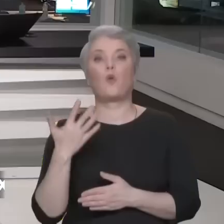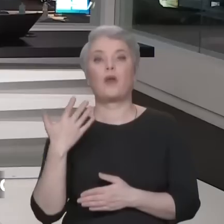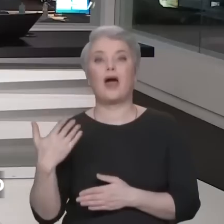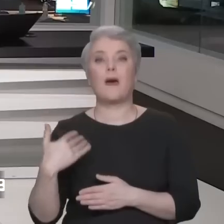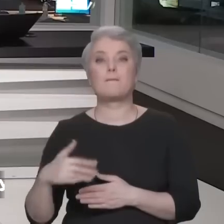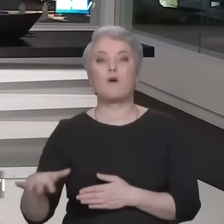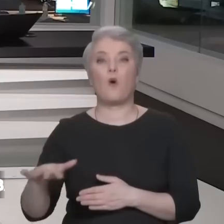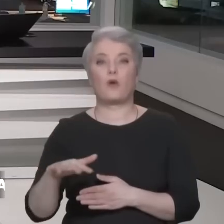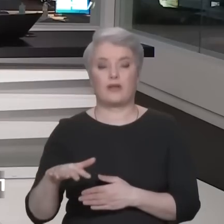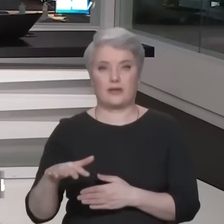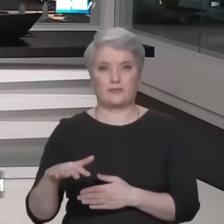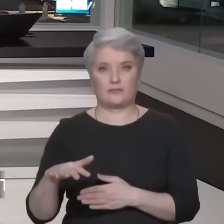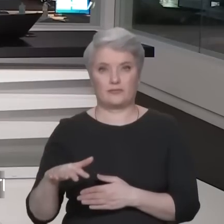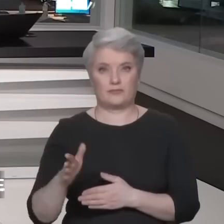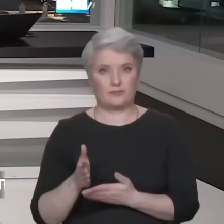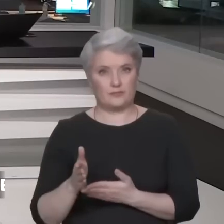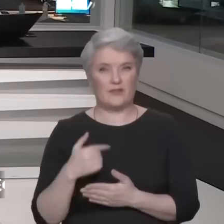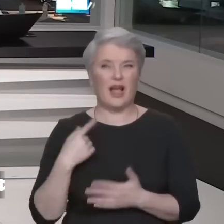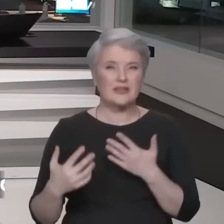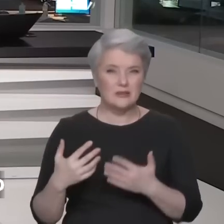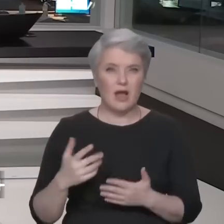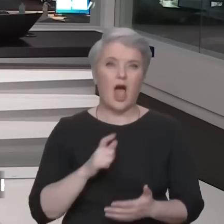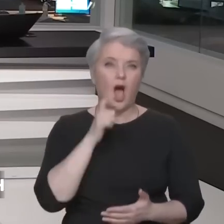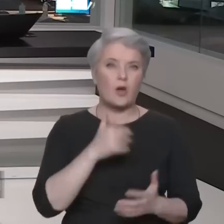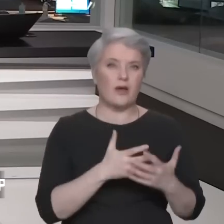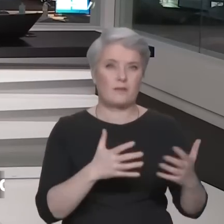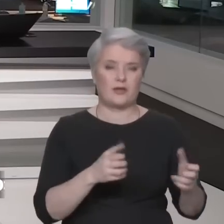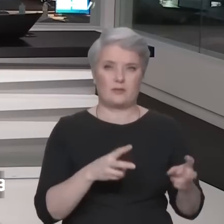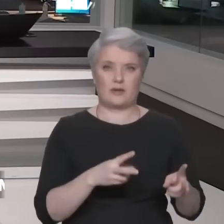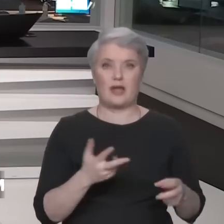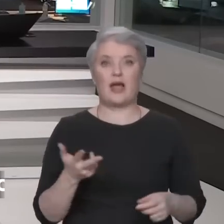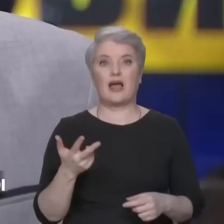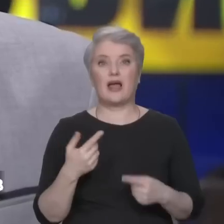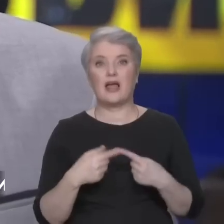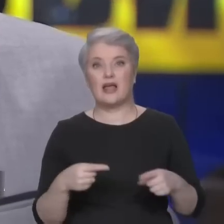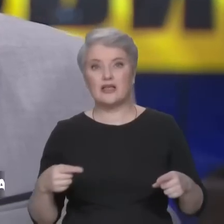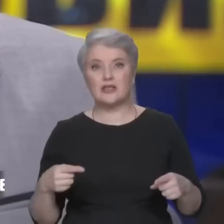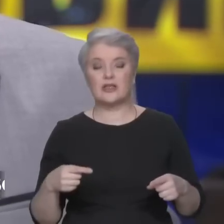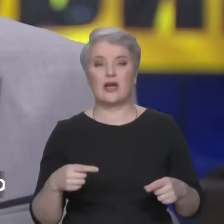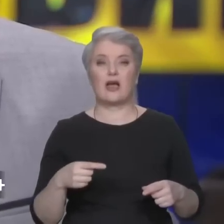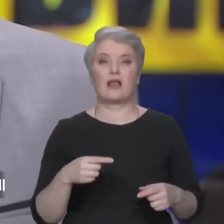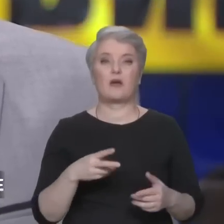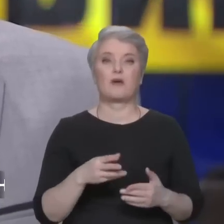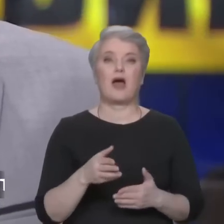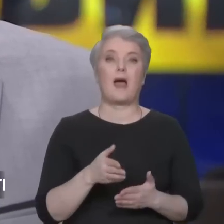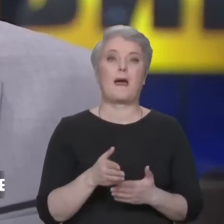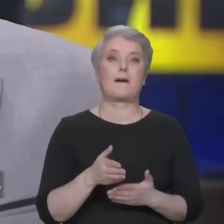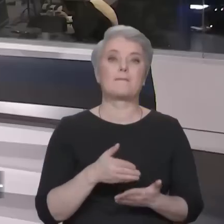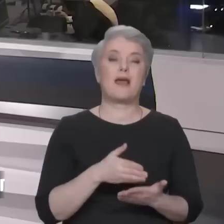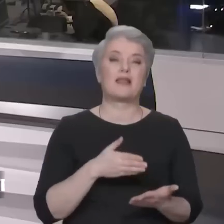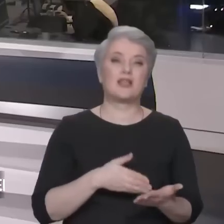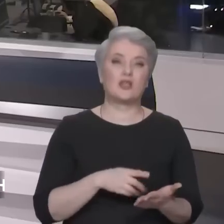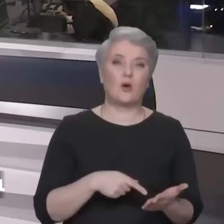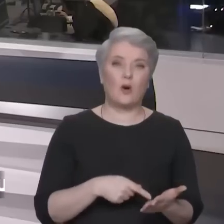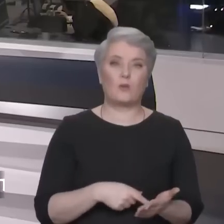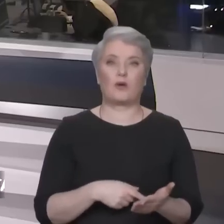В іншому трикутник Васильівка, Токмак, Мелітополь є на сьогодні фактично ділянкою оборонного типу.